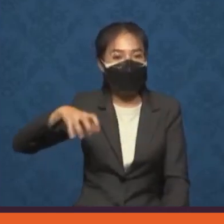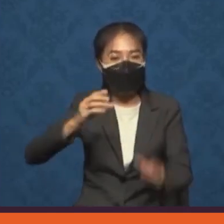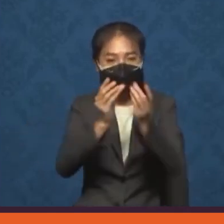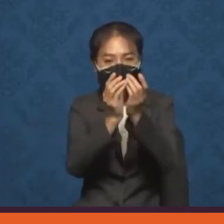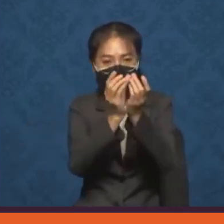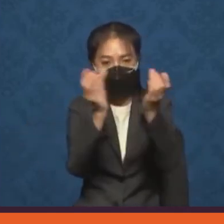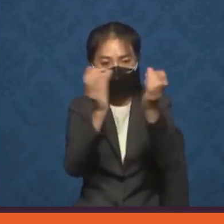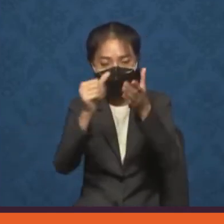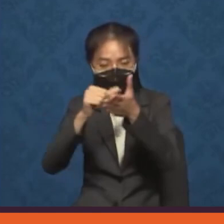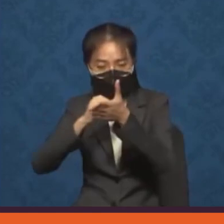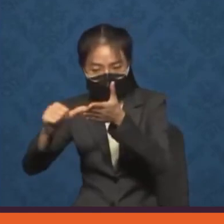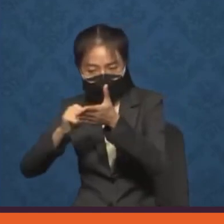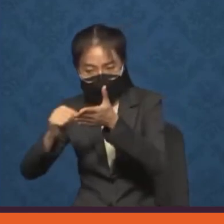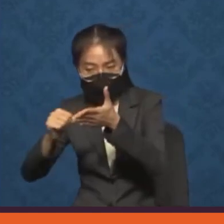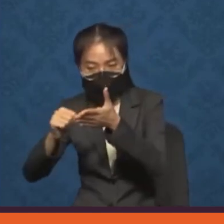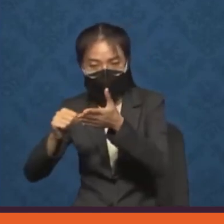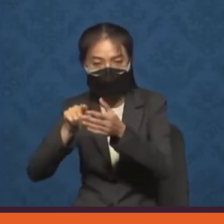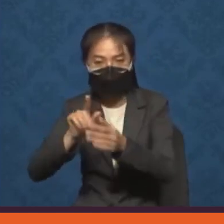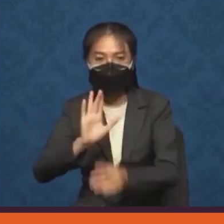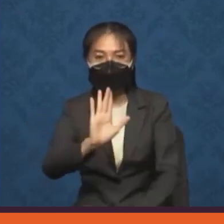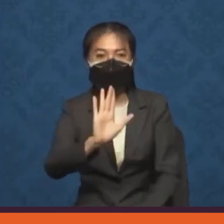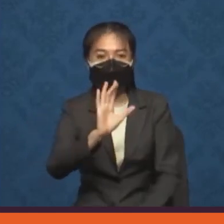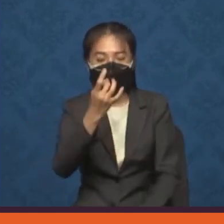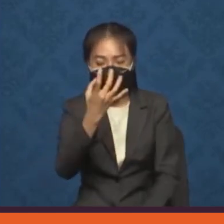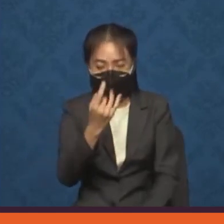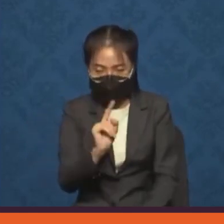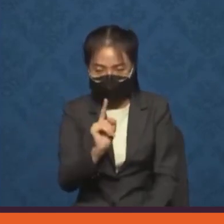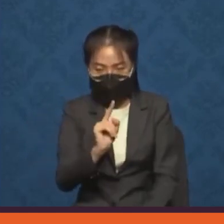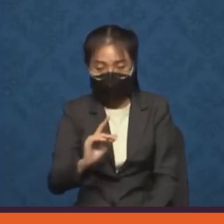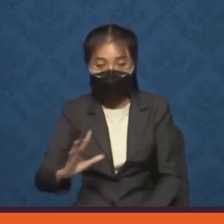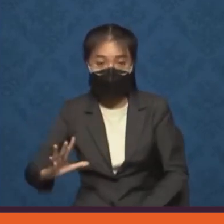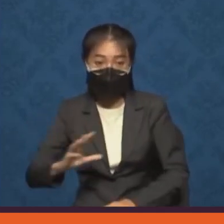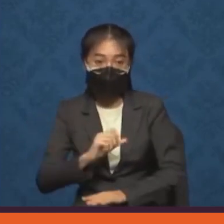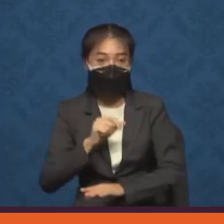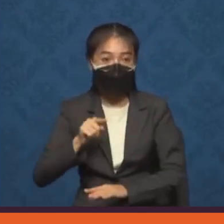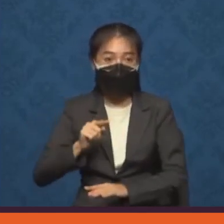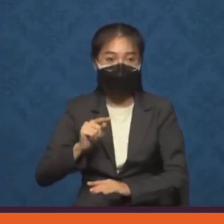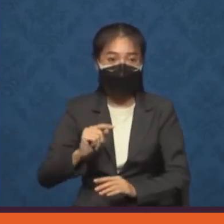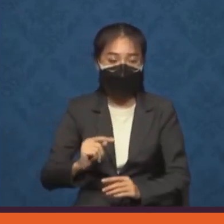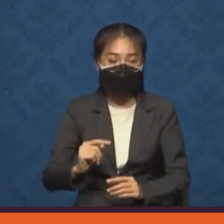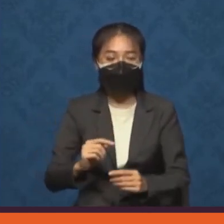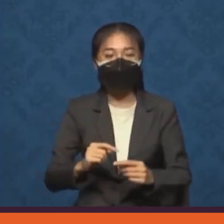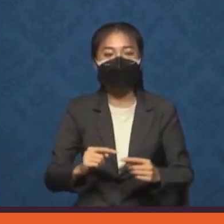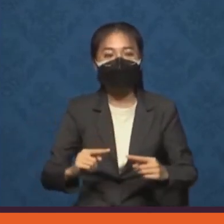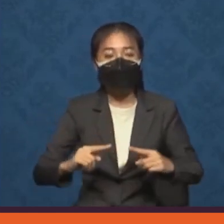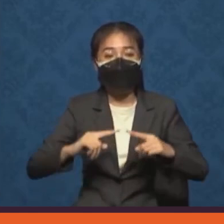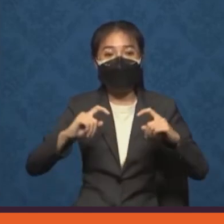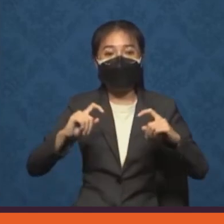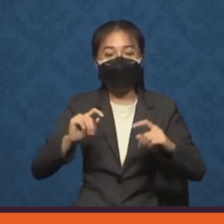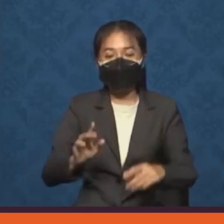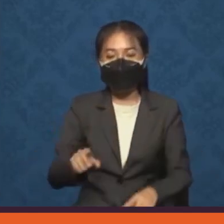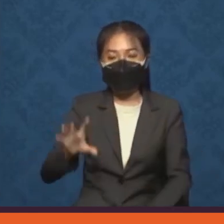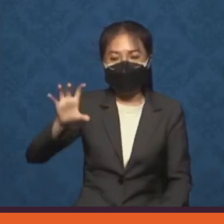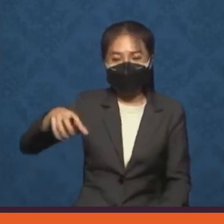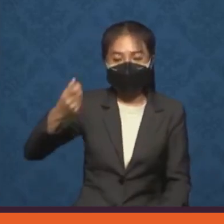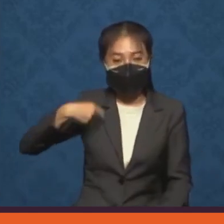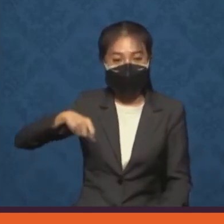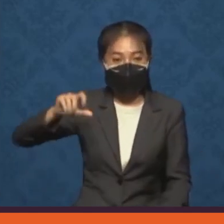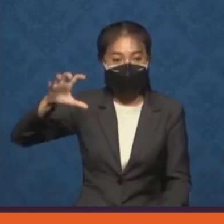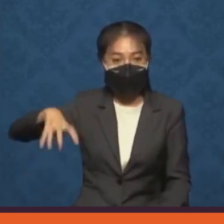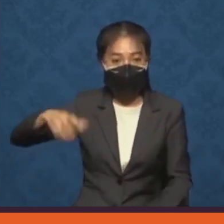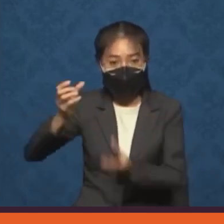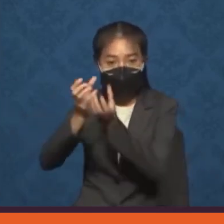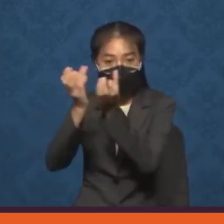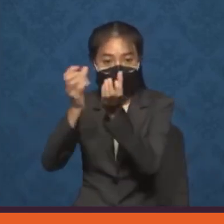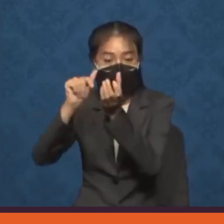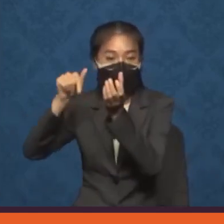จจะสลับซับซ้อนสักเล็กน้อยมันเป็นเรื่องของอำนาจของสองอำนาจที่เผชิญหน้ากันคือศาลรัฐธรรมนูญเนี่ยใช้อำนาจ